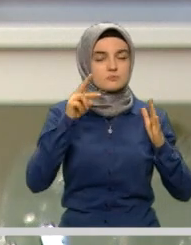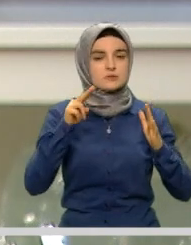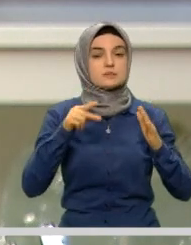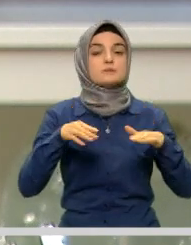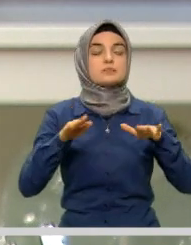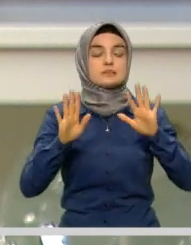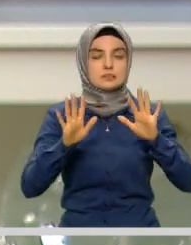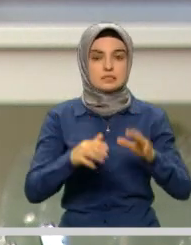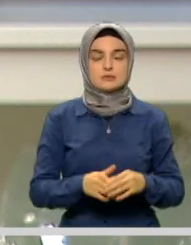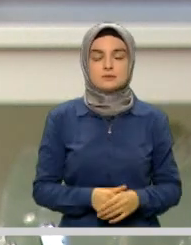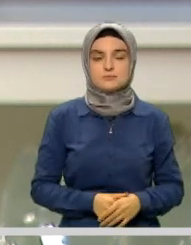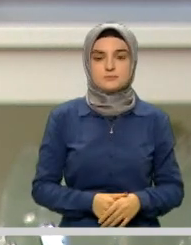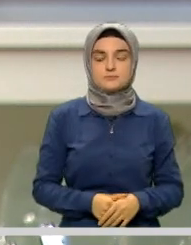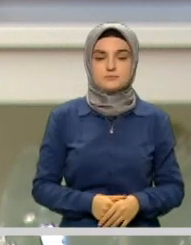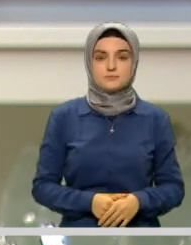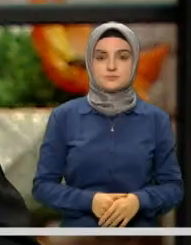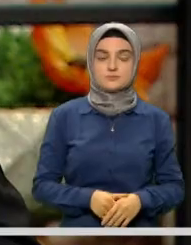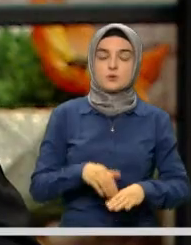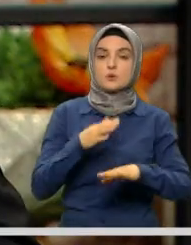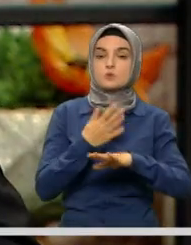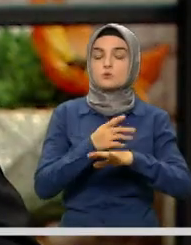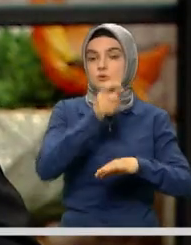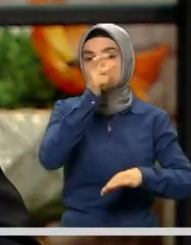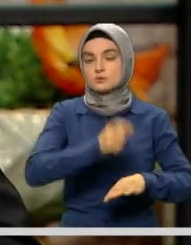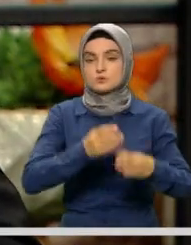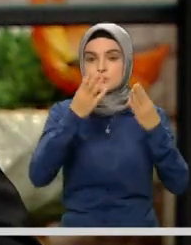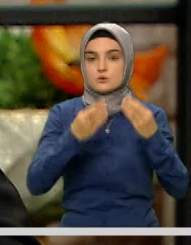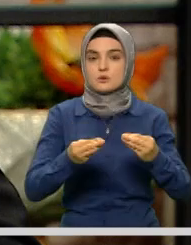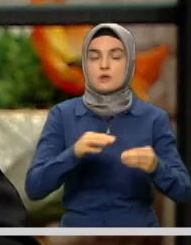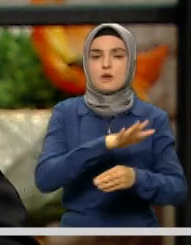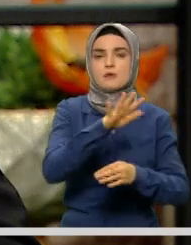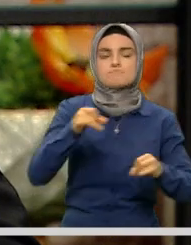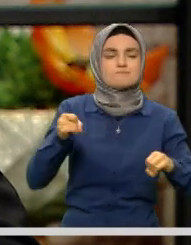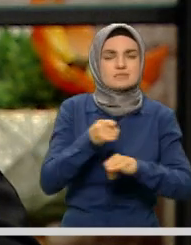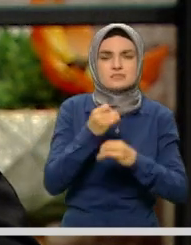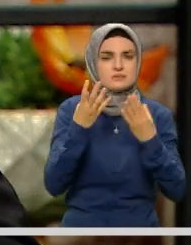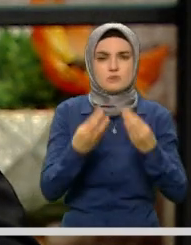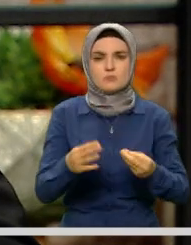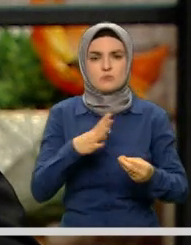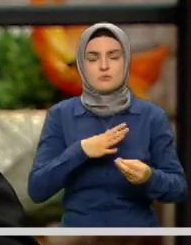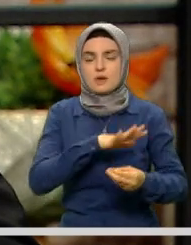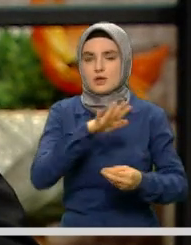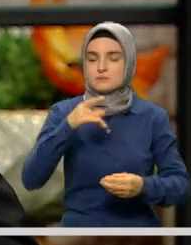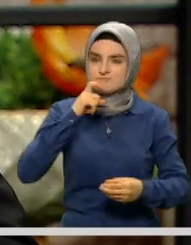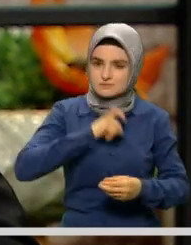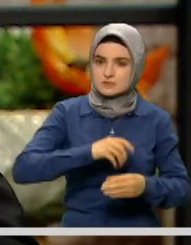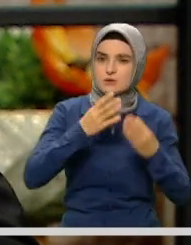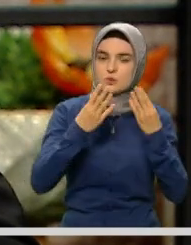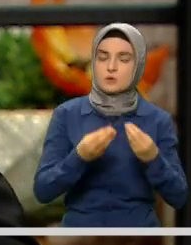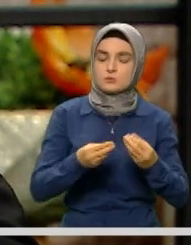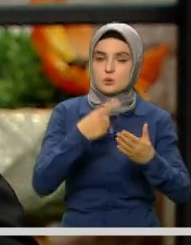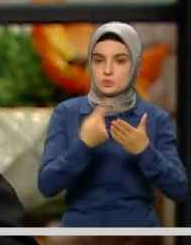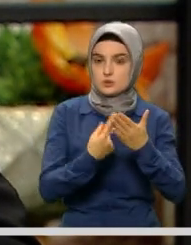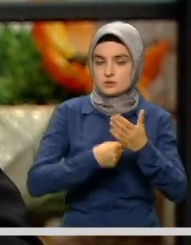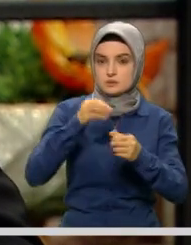asla söz konusu değil. Çünkü kul olarak hepimiz aciz varlıklarız. Hepimizin hataya düşebileceği Kur'an-ı Kerim'de